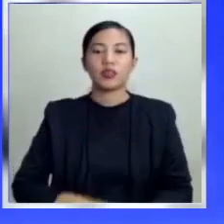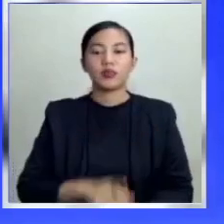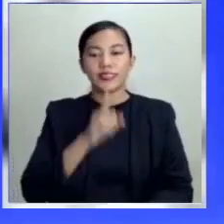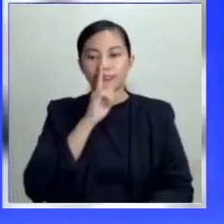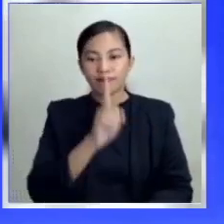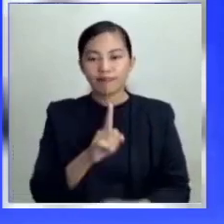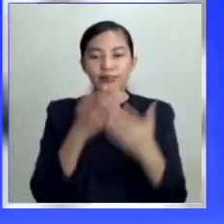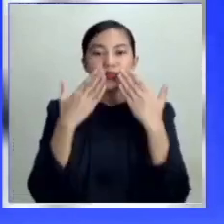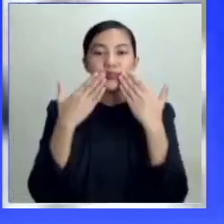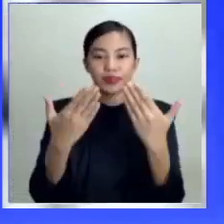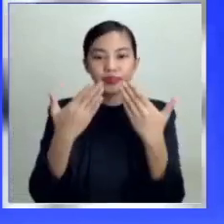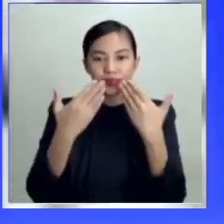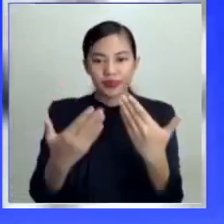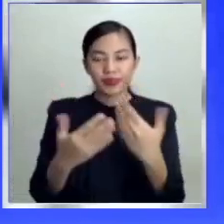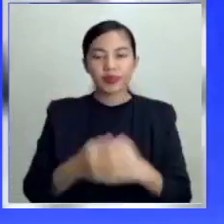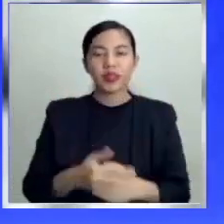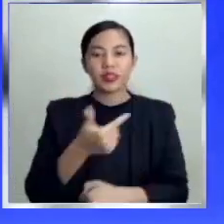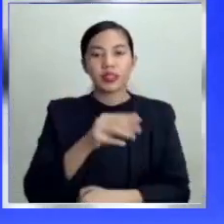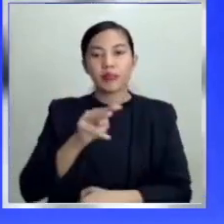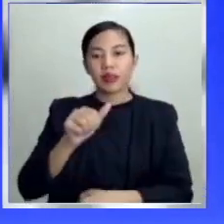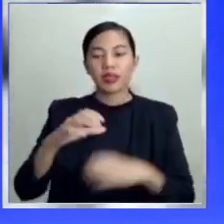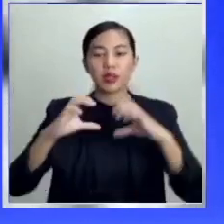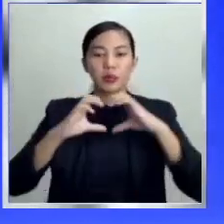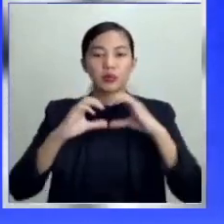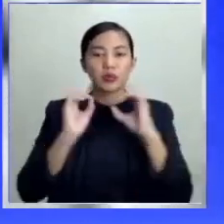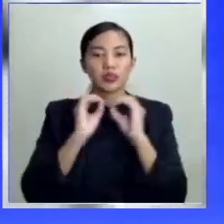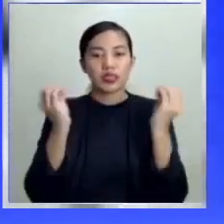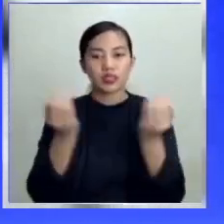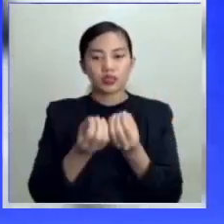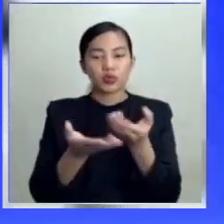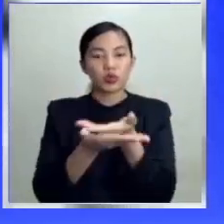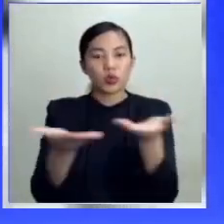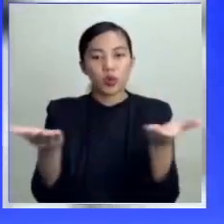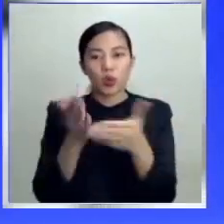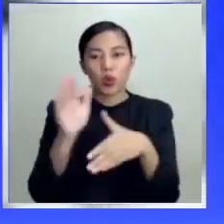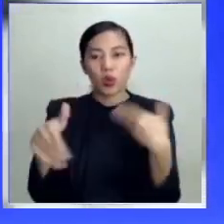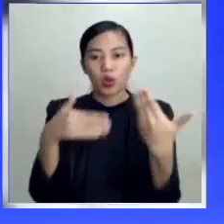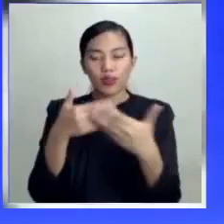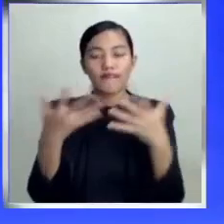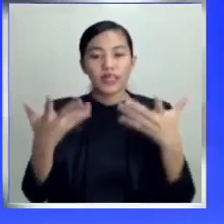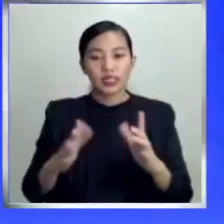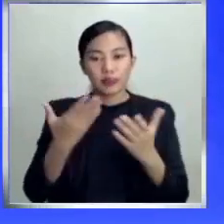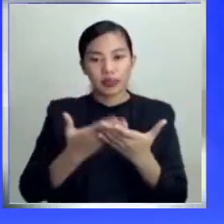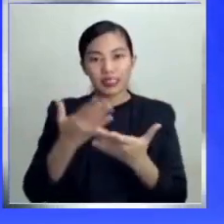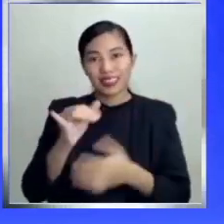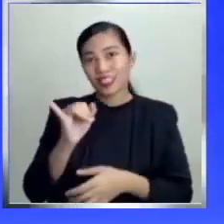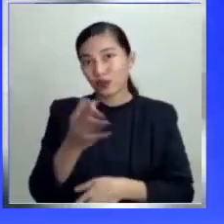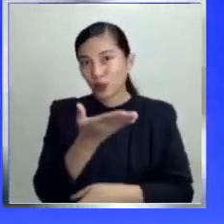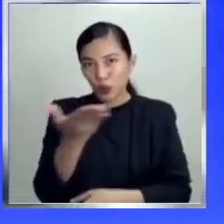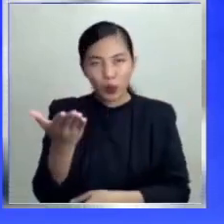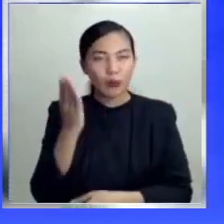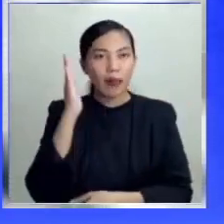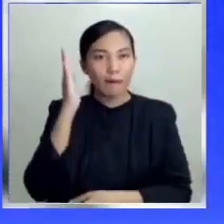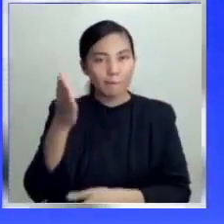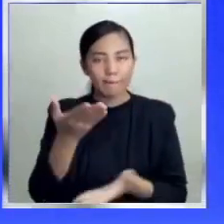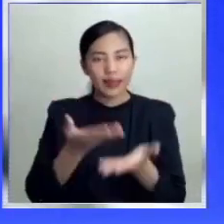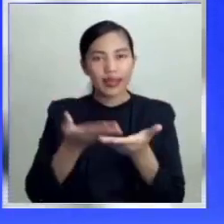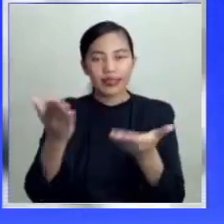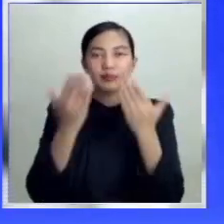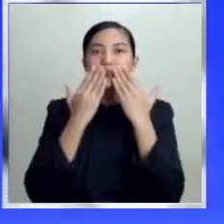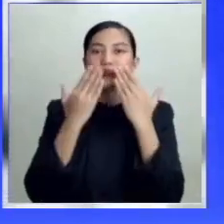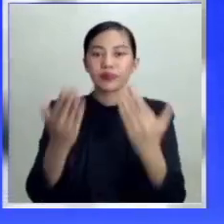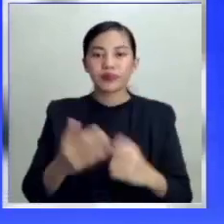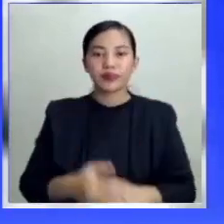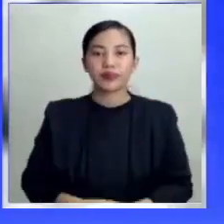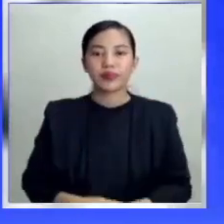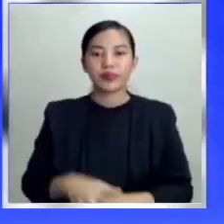ang GMA Kapuso Foundation sa lahat sa inyo na nakapamili na at bibili pa lang sa Noel Bazaar. Kasama na ang